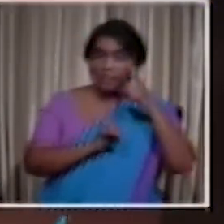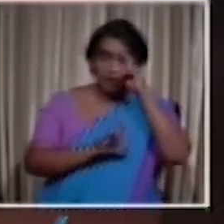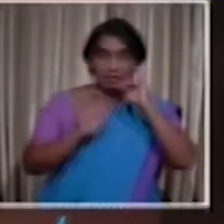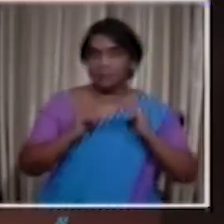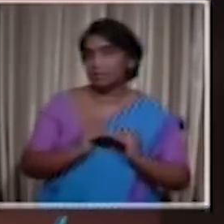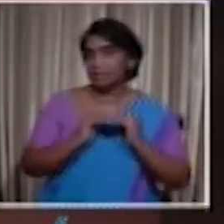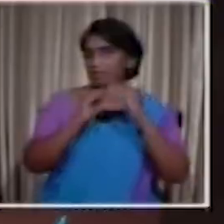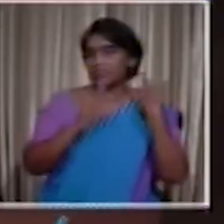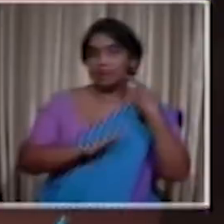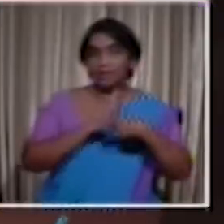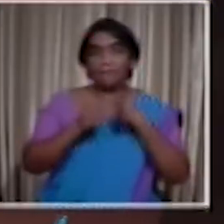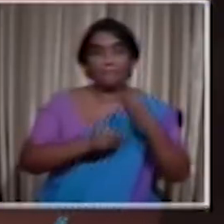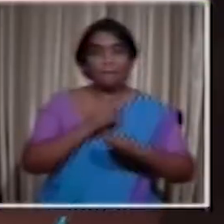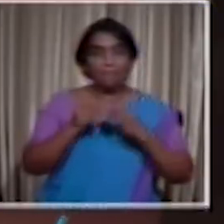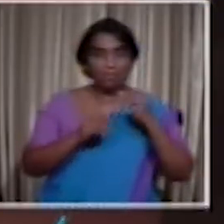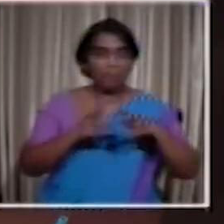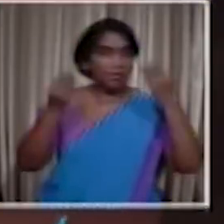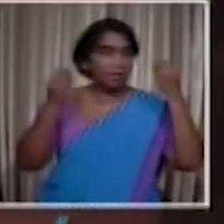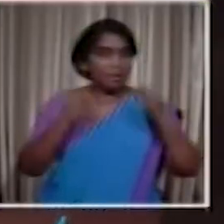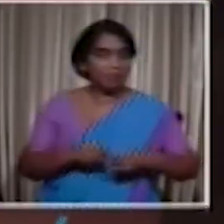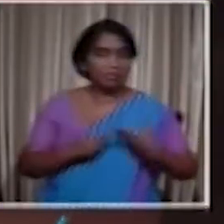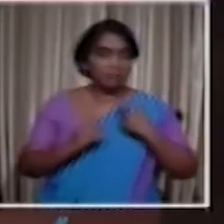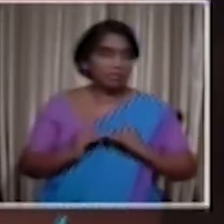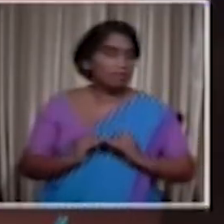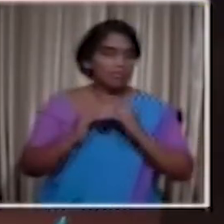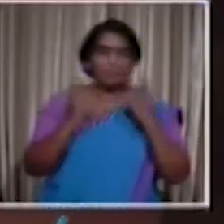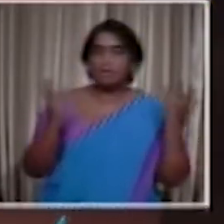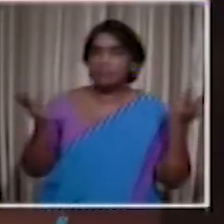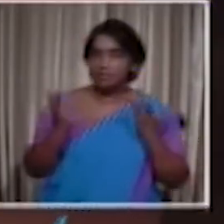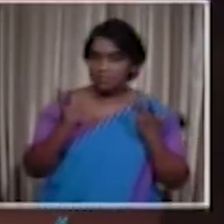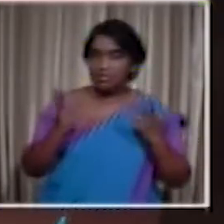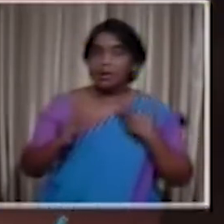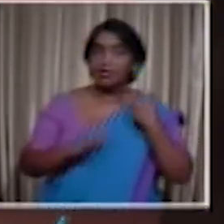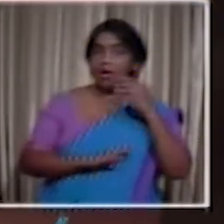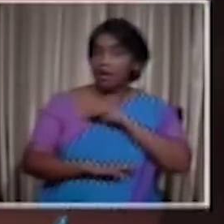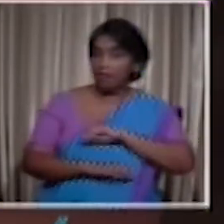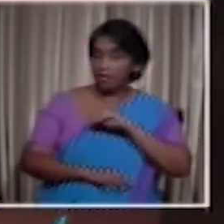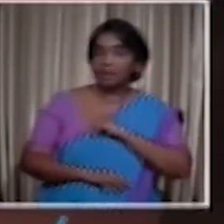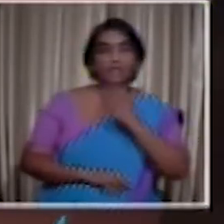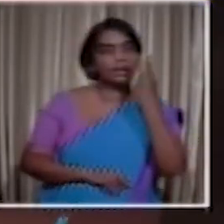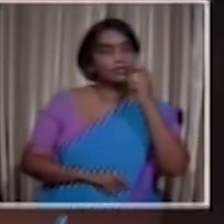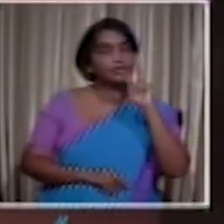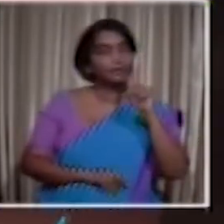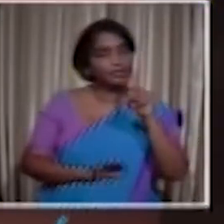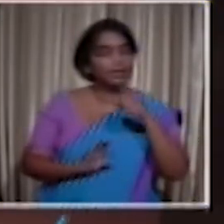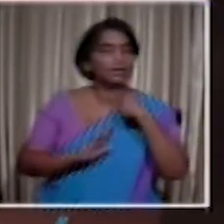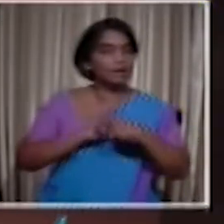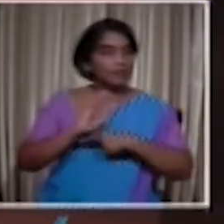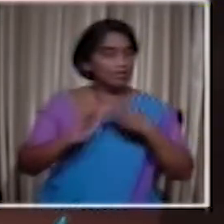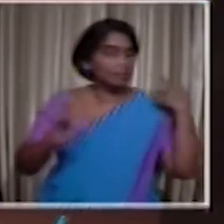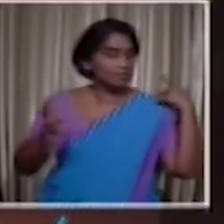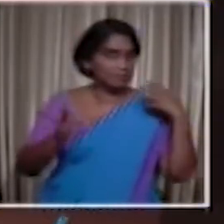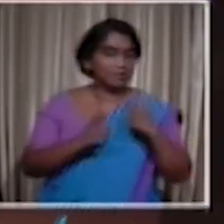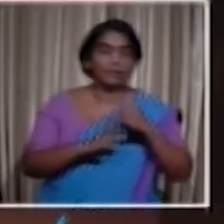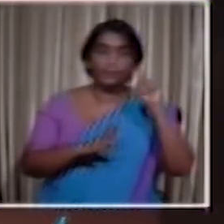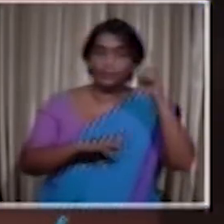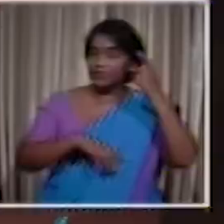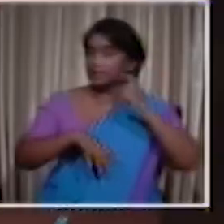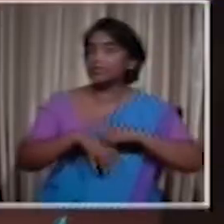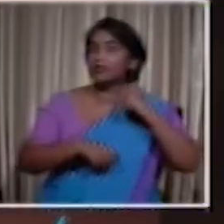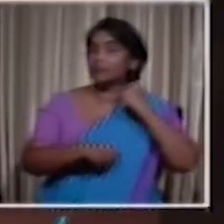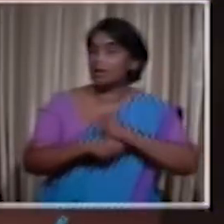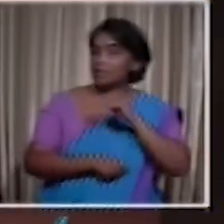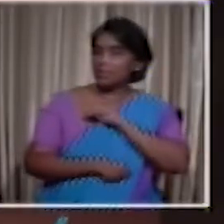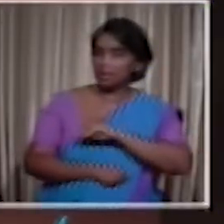අපේ රටේ නිෂ්පාදනය ඇති වී තිබෙන මේ කඩාවැටීමෙන් අපිට ගොඩ ඉන්න බෑ අපේ ආදායම 2021 ගත්තොත් ලංකා ඉතිහාසයේ පළවෙනි වතාවට රාජ්‍ය